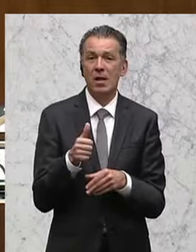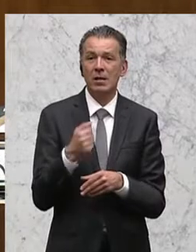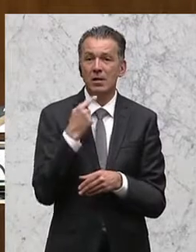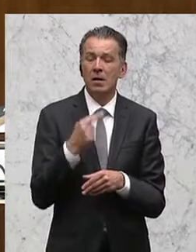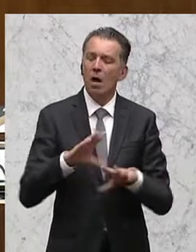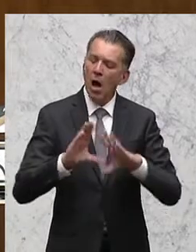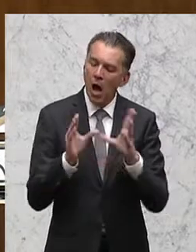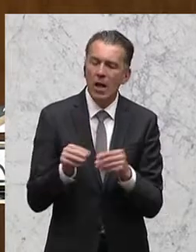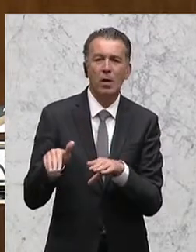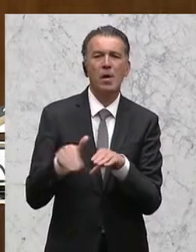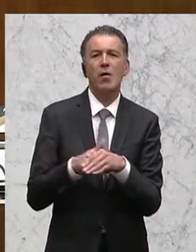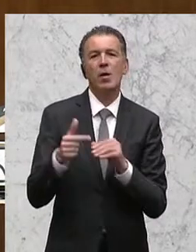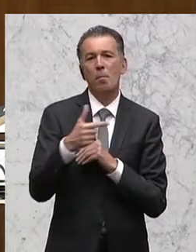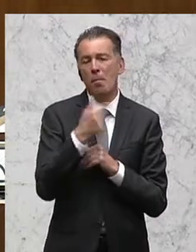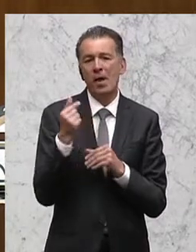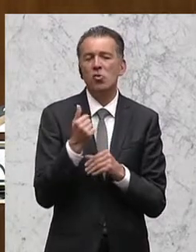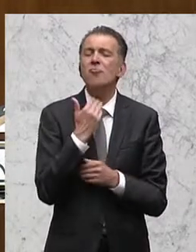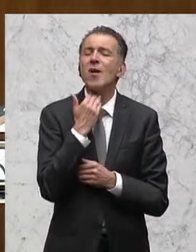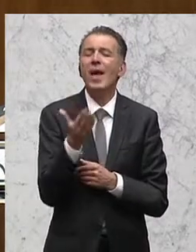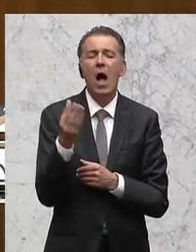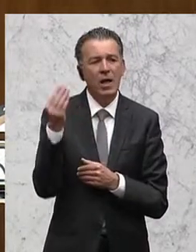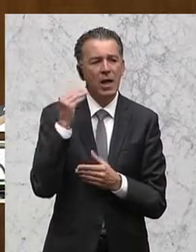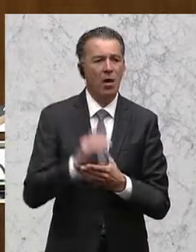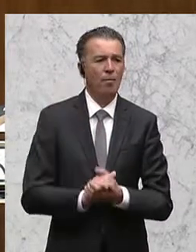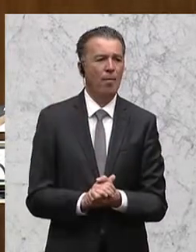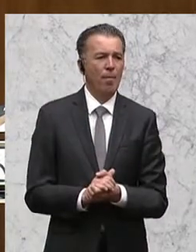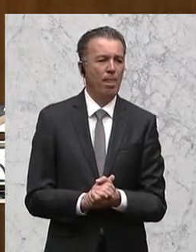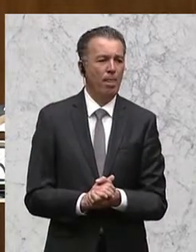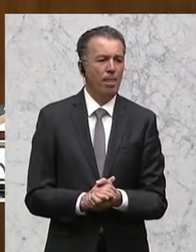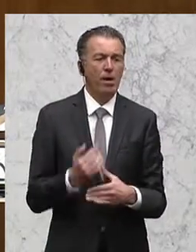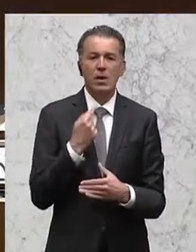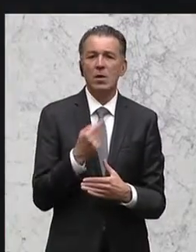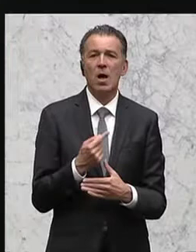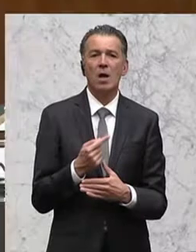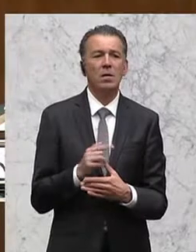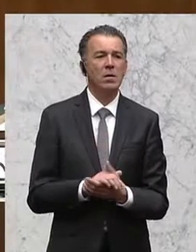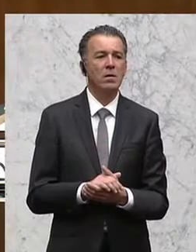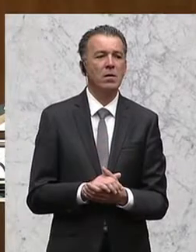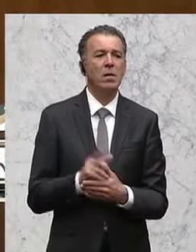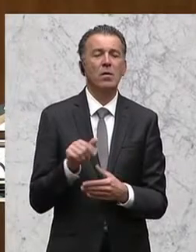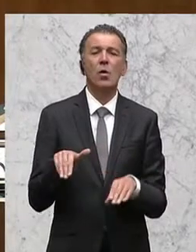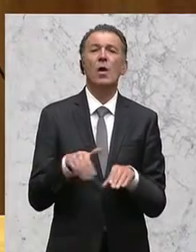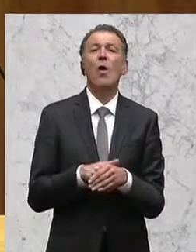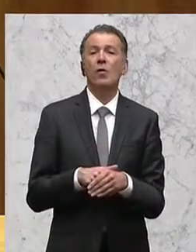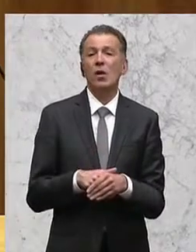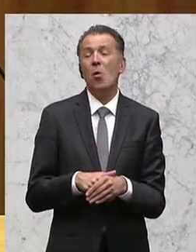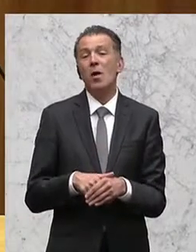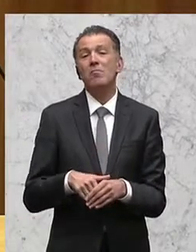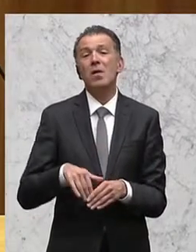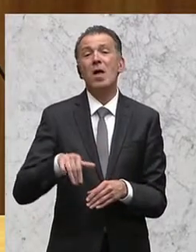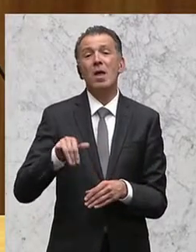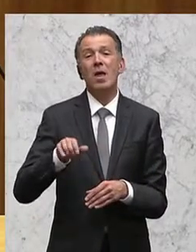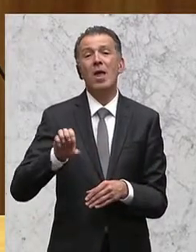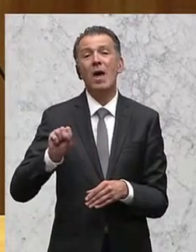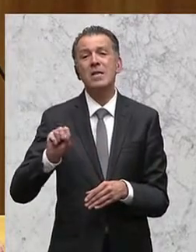menschen egal welchen glaubensbekenntnisse es gibt auch zunehmend wen sitzung es sollen ja sie dienen aufgenommen werden hat niemand was